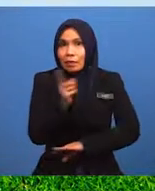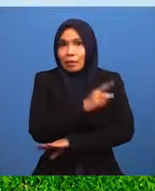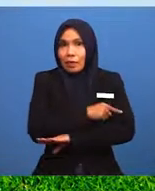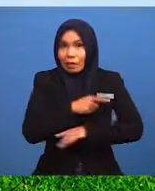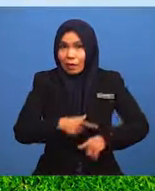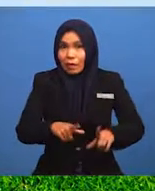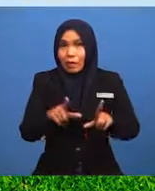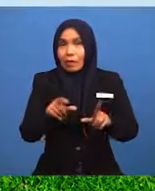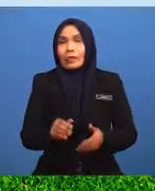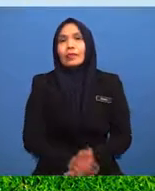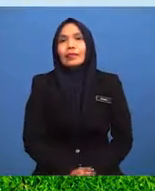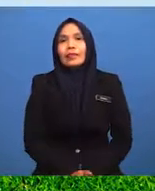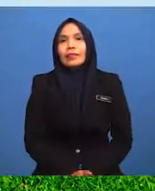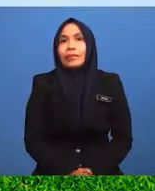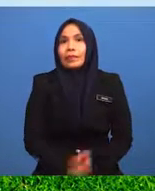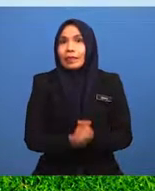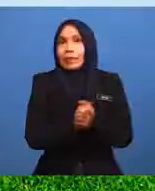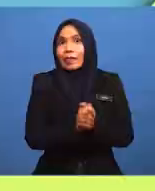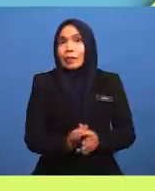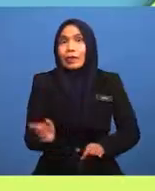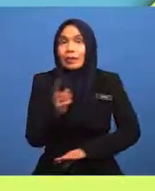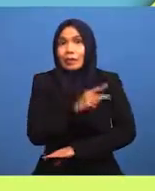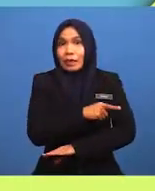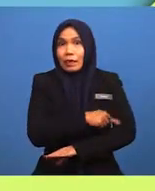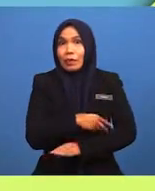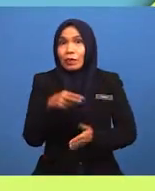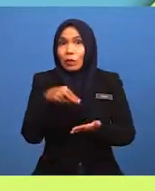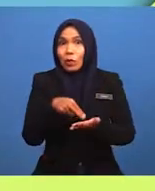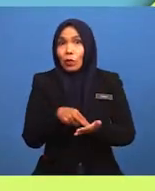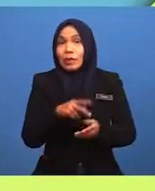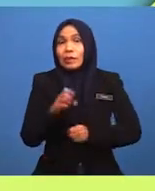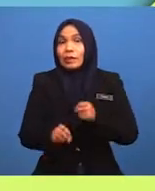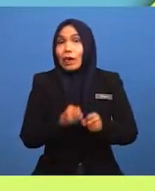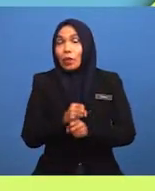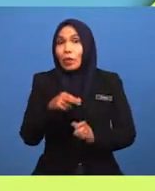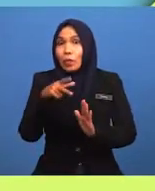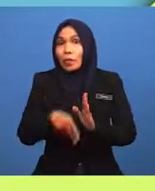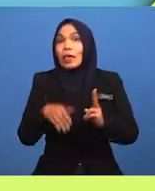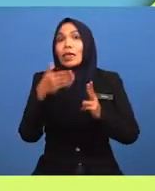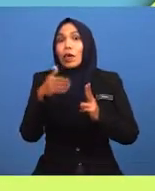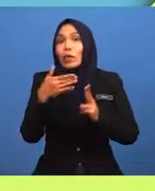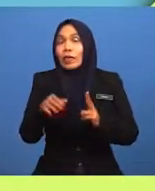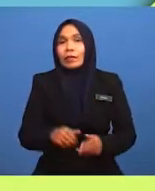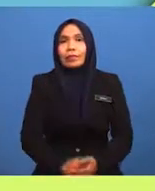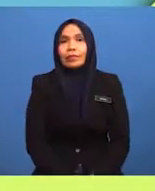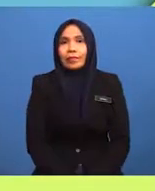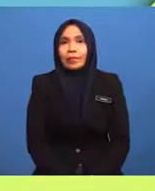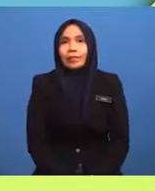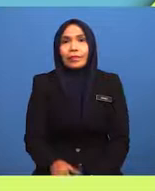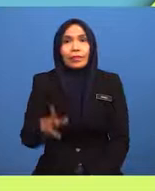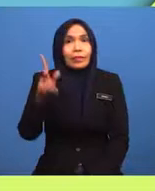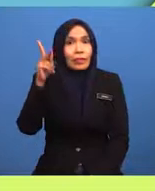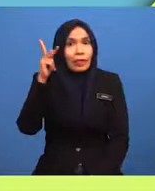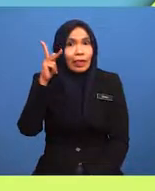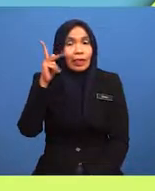tahun, perkahwinan dan sebagainya. Kalai dan adiknya mengucapkan selamat hari